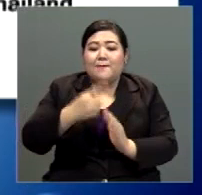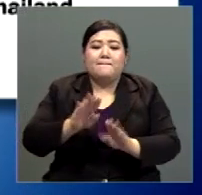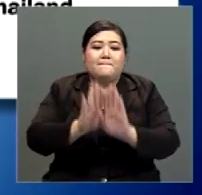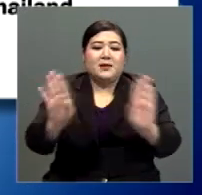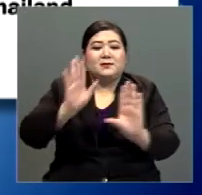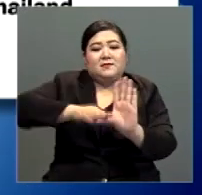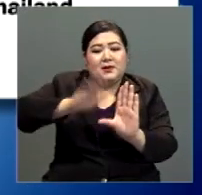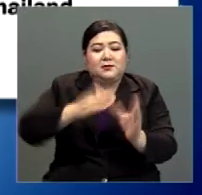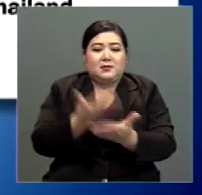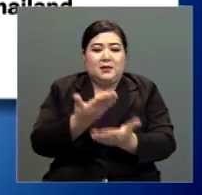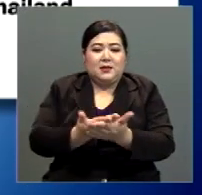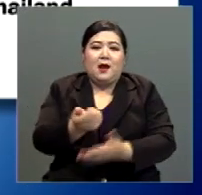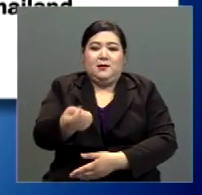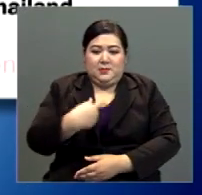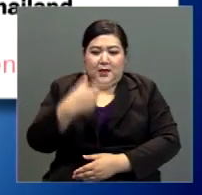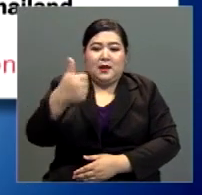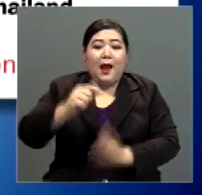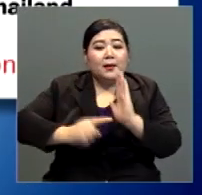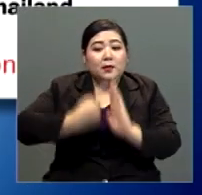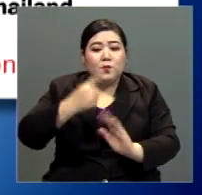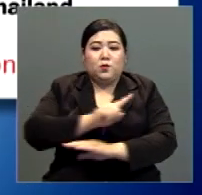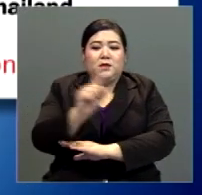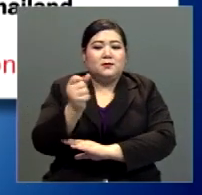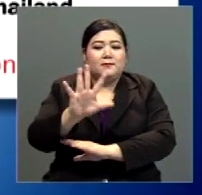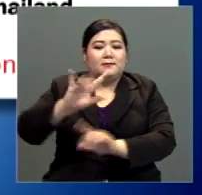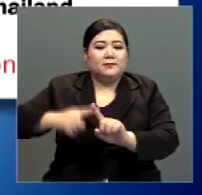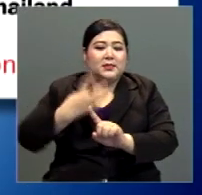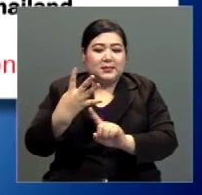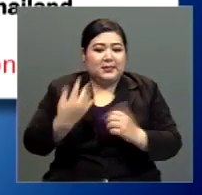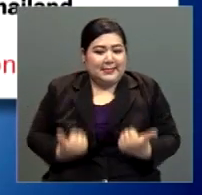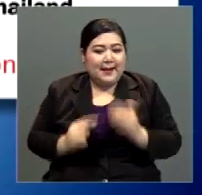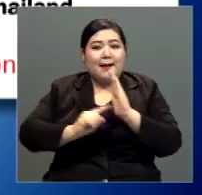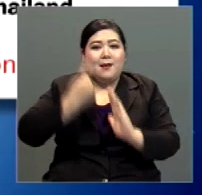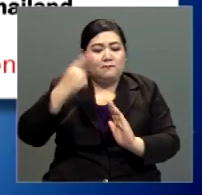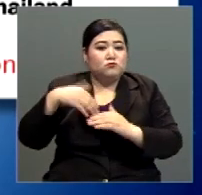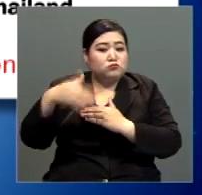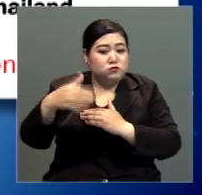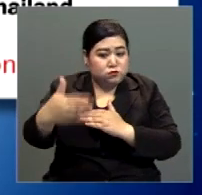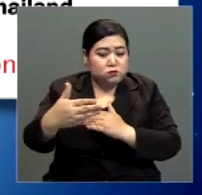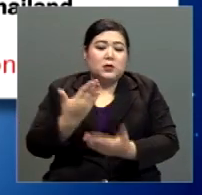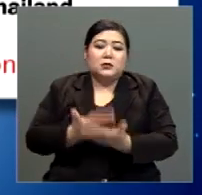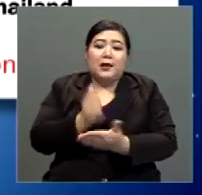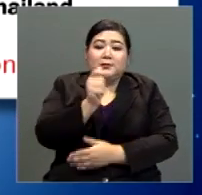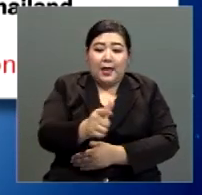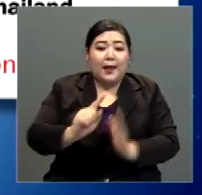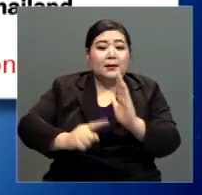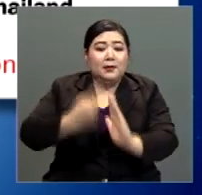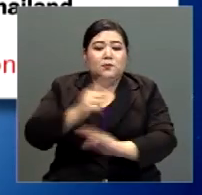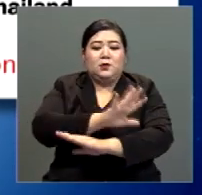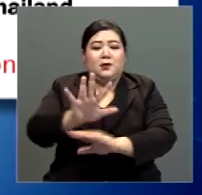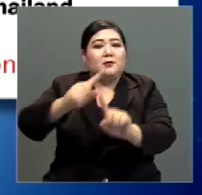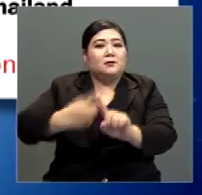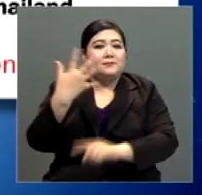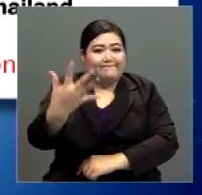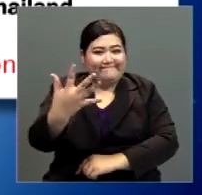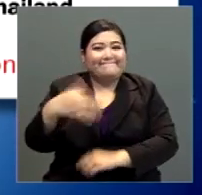ะเบียนขอเงินประกันคืนได้ตั้งแต่วันที่15เมษายนนี้และจะเริ่มจ่ายเงินประกันคืนตั้งแต่วันที่5พฤษภา